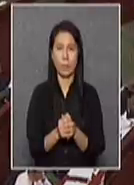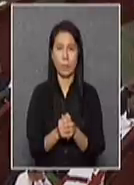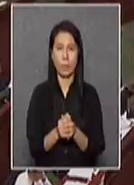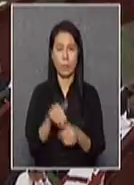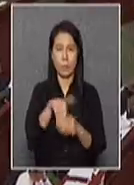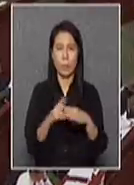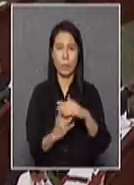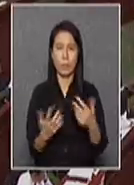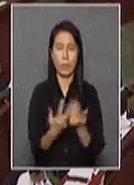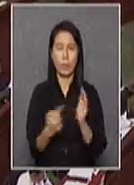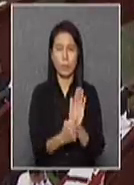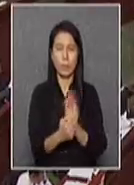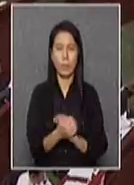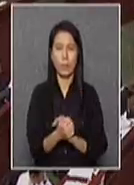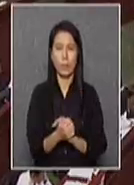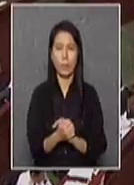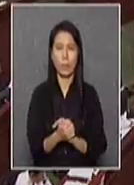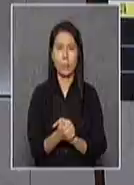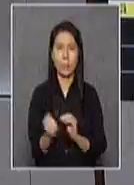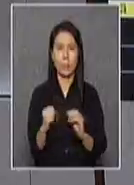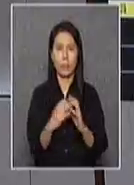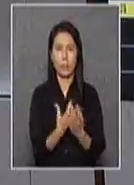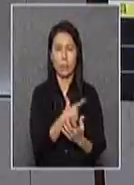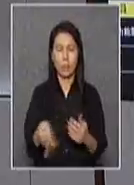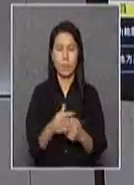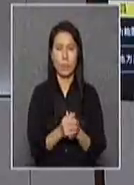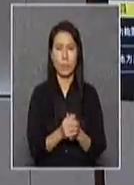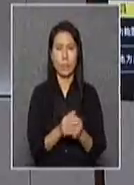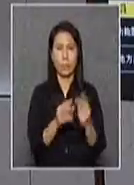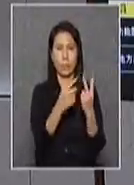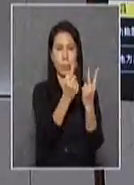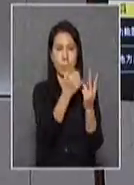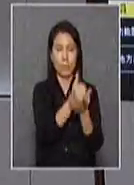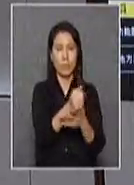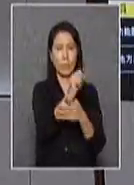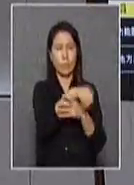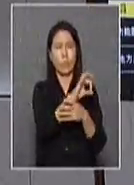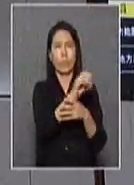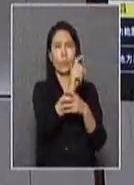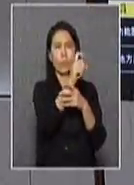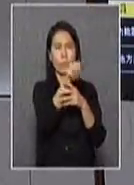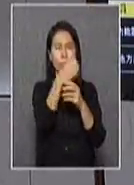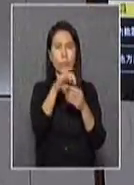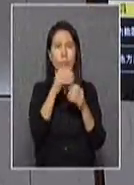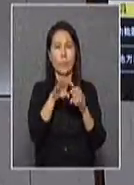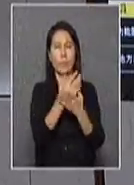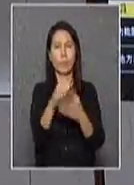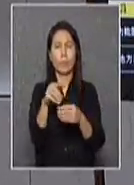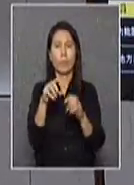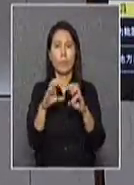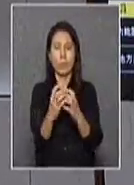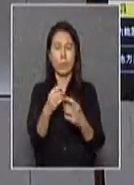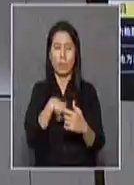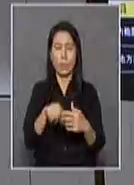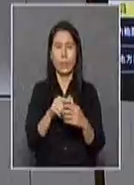停止表決，顯示結果。功能團體選舉產生的議員，21位出席，沒有人贊成，19位反對，沒有人棄權。分區直接選舉產生議